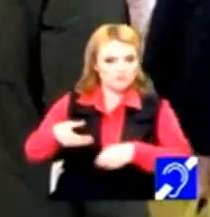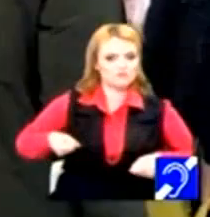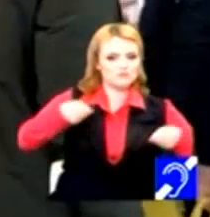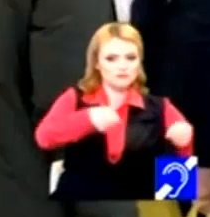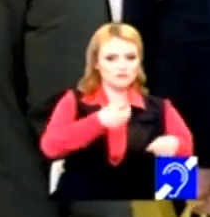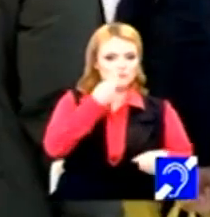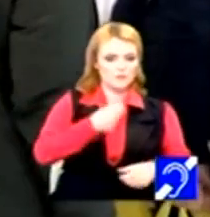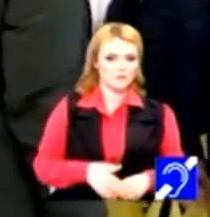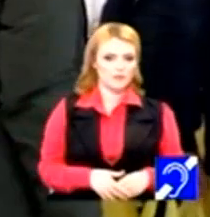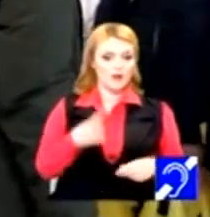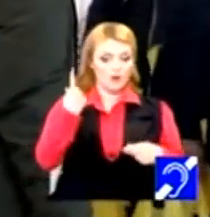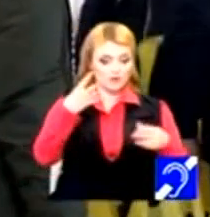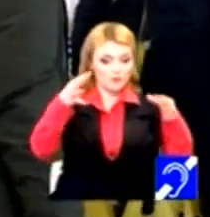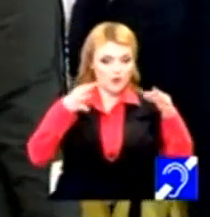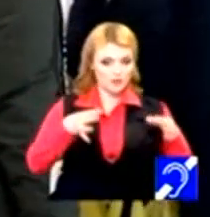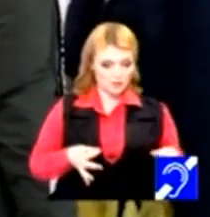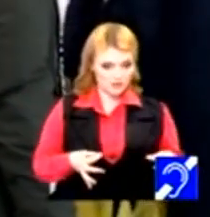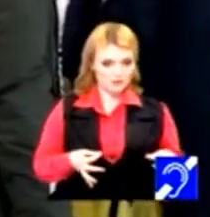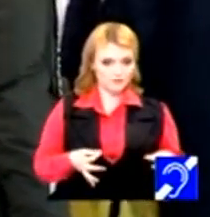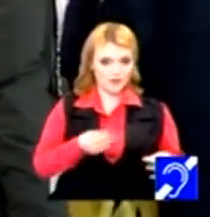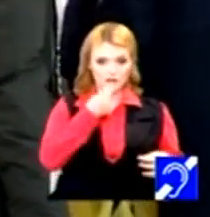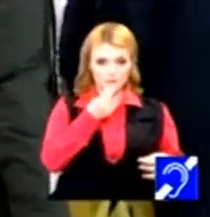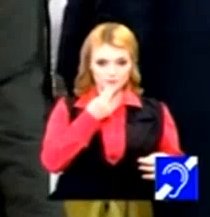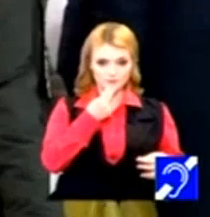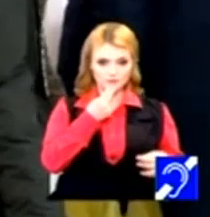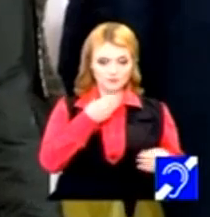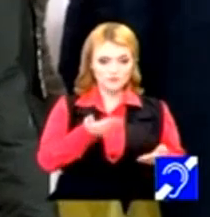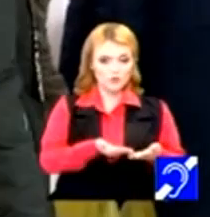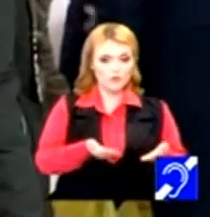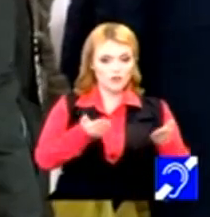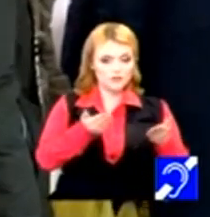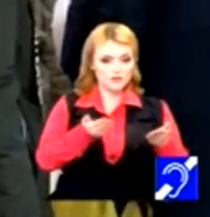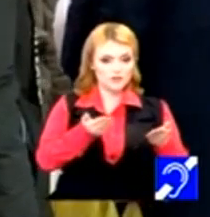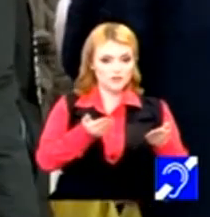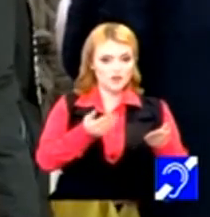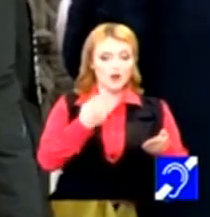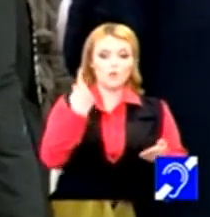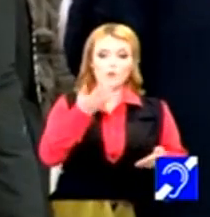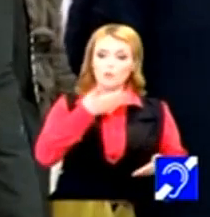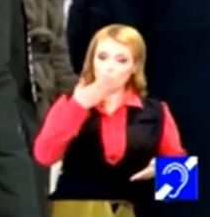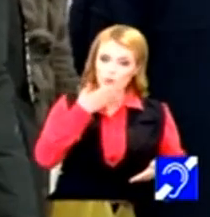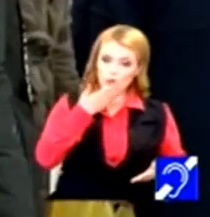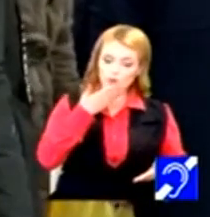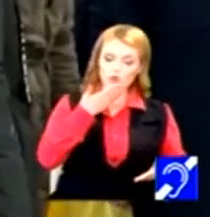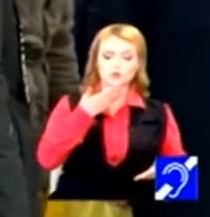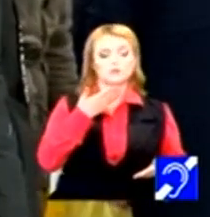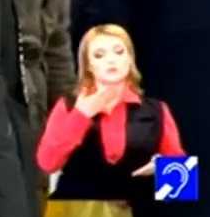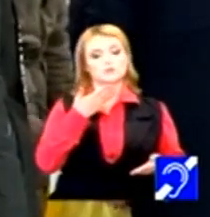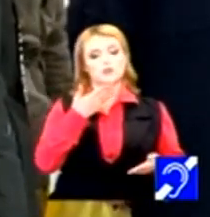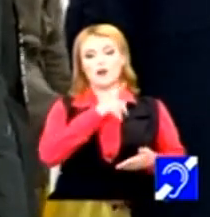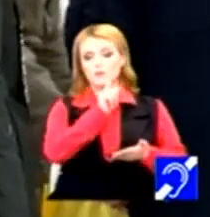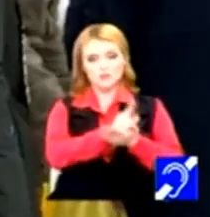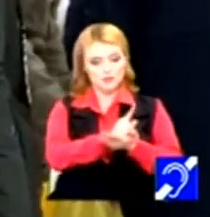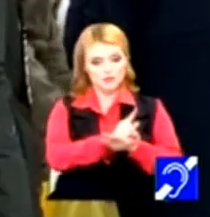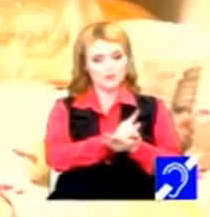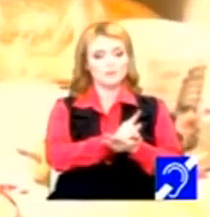voluntare. Un pachet alimentar conține un vas cu felul întâi, cu ciorbă sau zeamă sau o